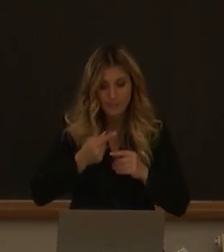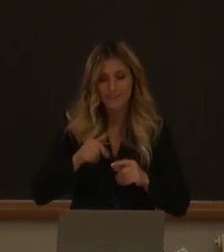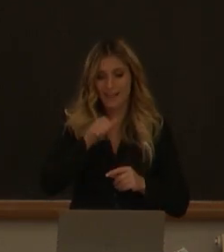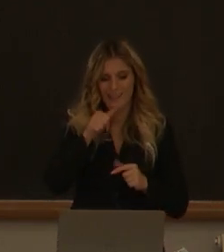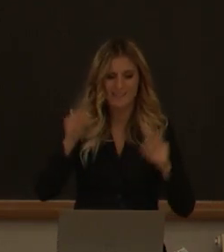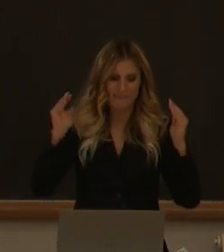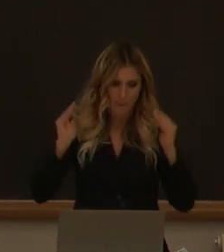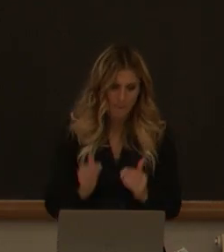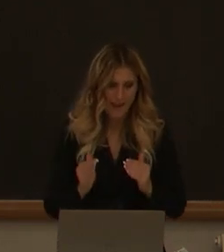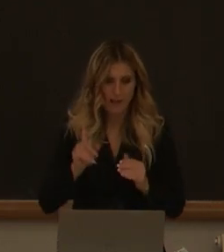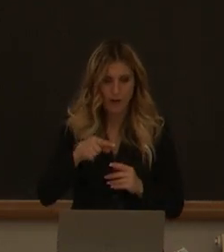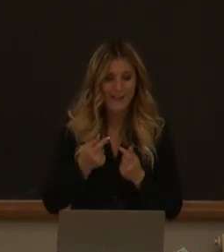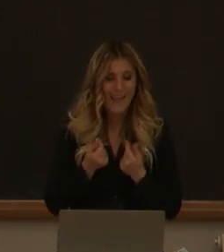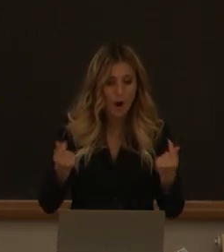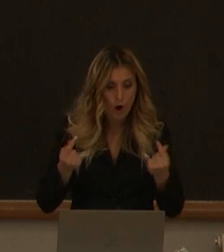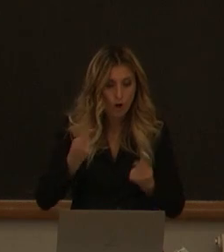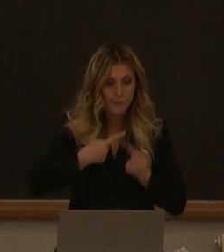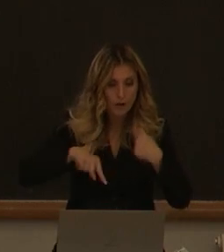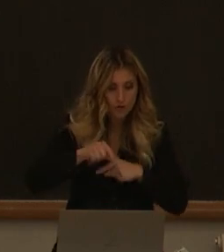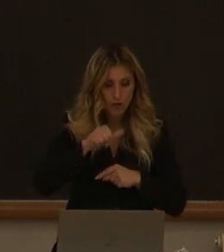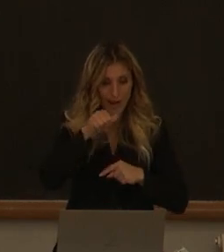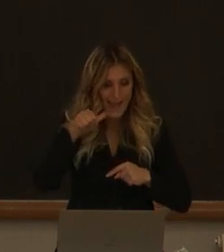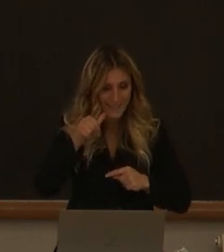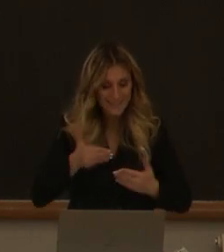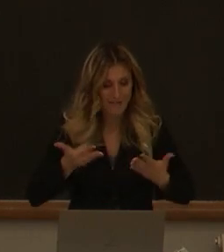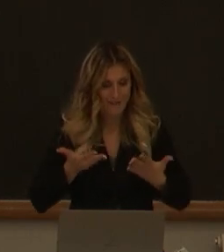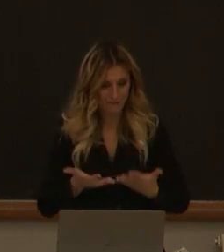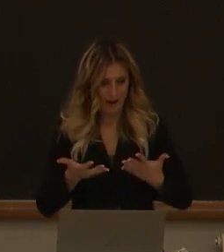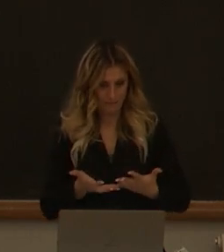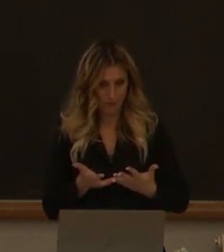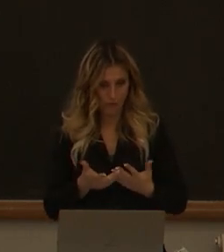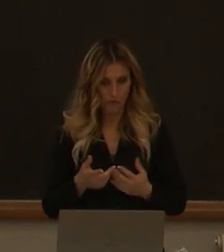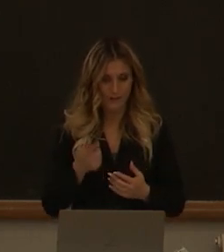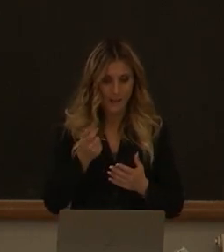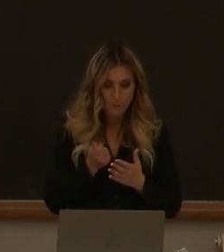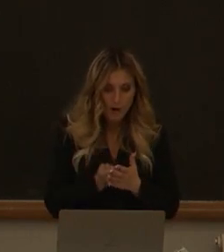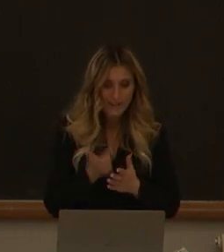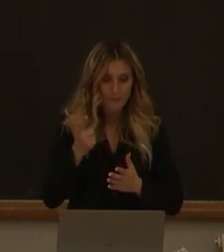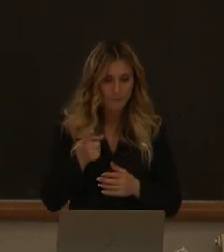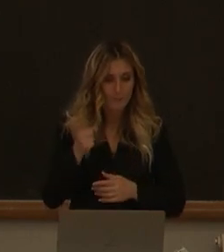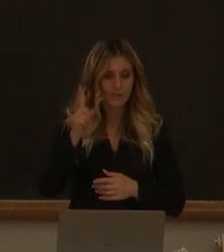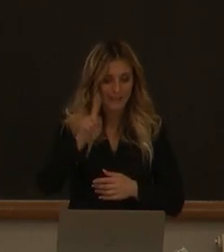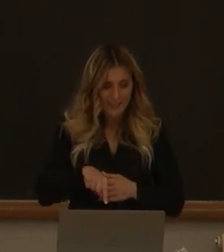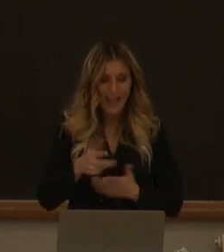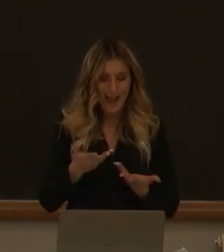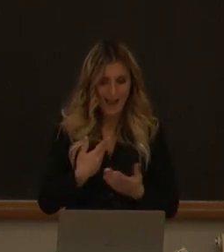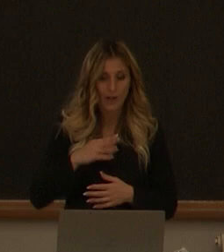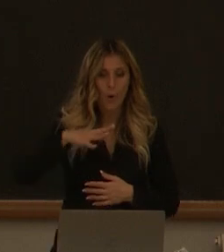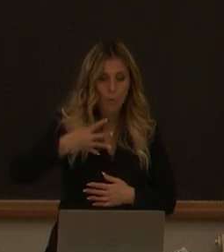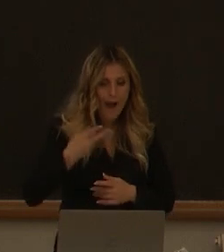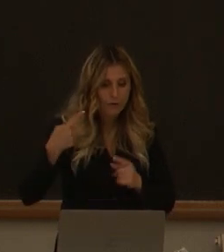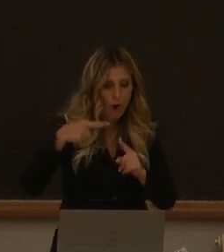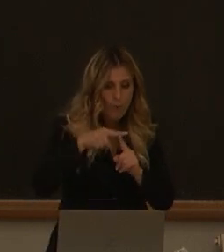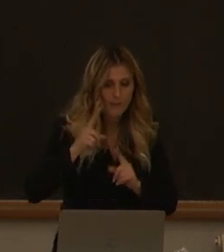favorire un'economia circolare. E la cosa importante, last but not least, il quarto obiettivo,